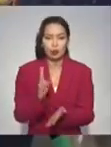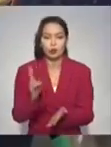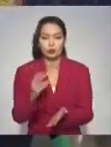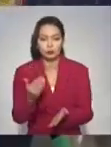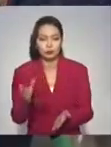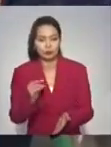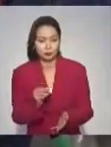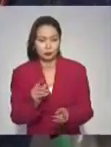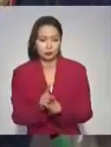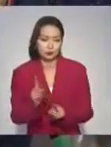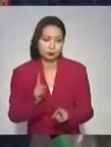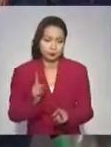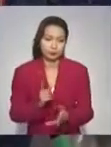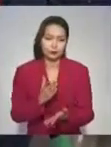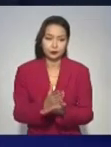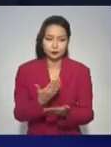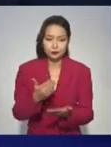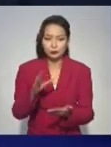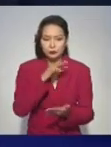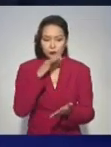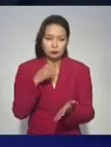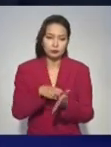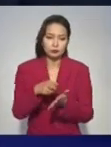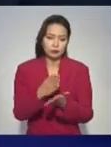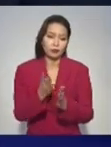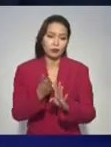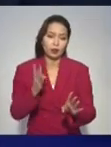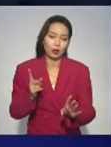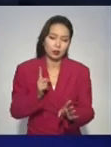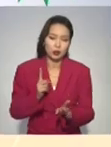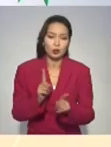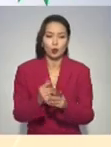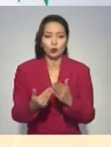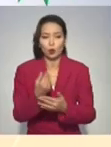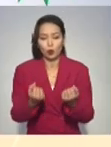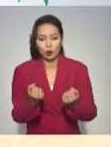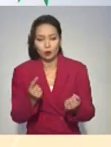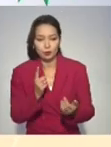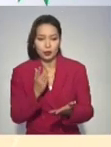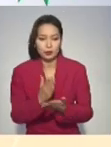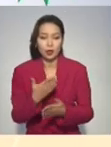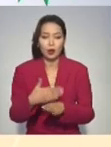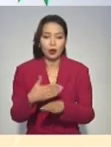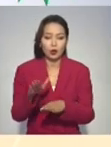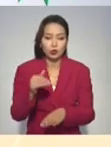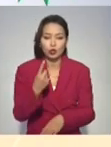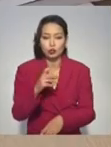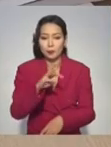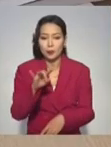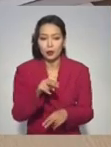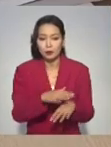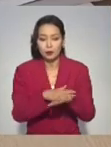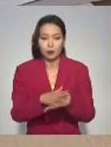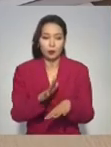деймін. Асхат секілді сергелденге түскендер аз емес. Кезегін күтіп жаңа көлік тақымдағандары да бар. Өткен жылы автонесиеге 100 миллиард теңге бөлінді,